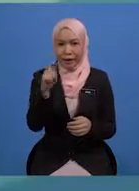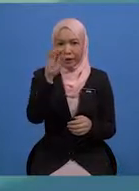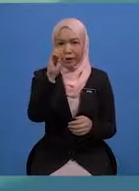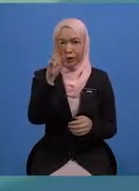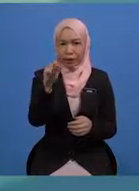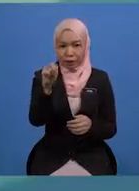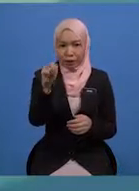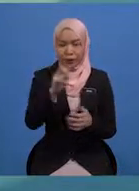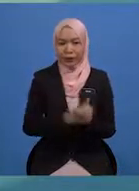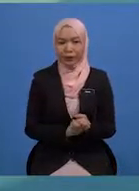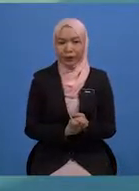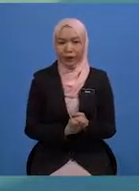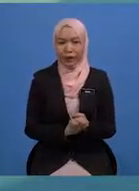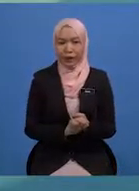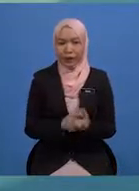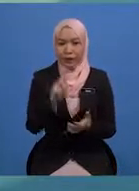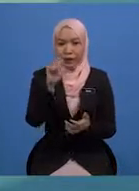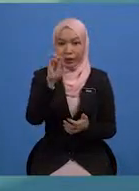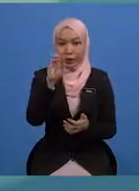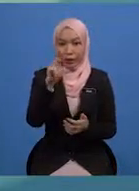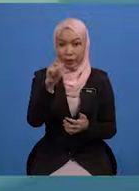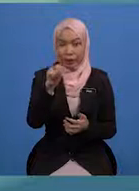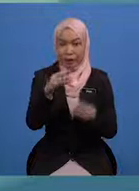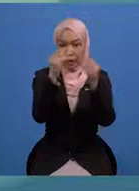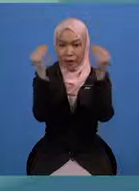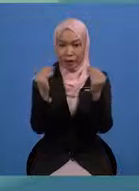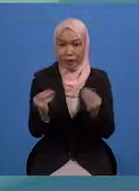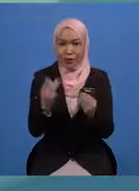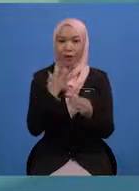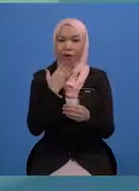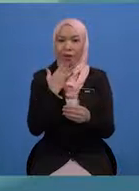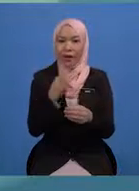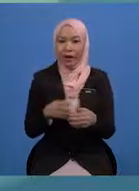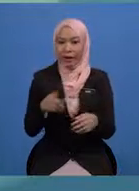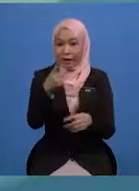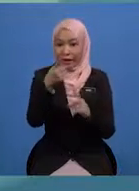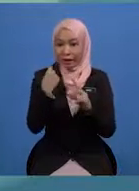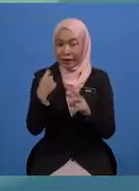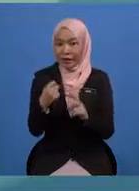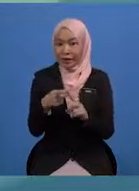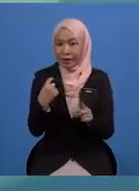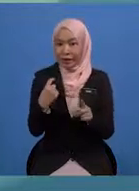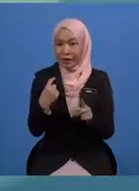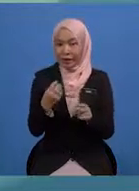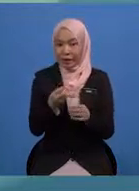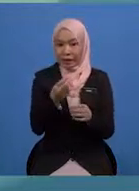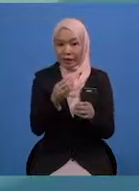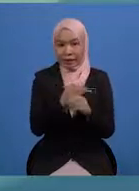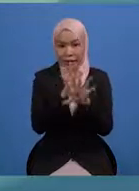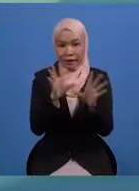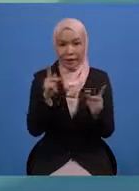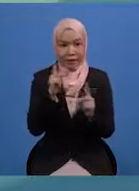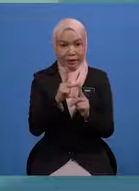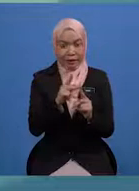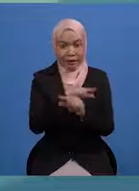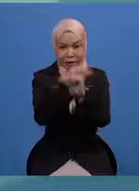ialah nilai kadar pancaran warna dari terang ke gelap. Manakala, fungsi tone